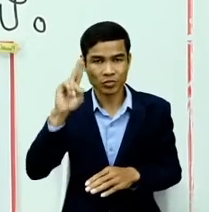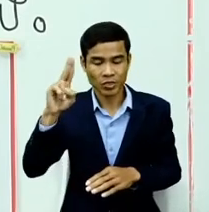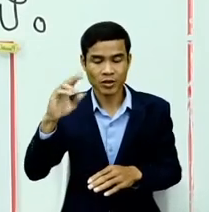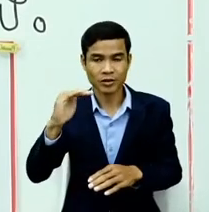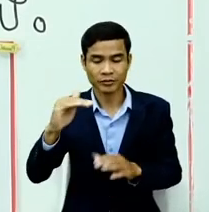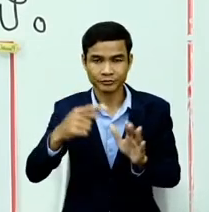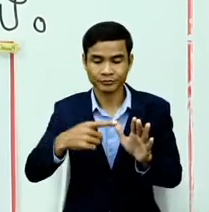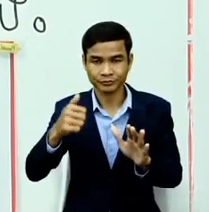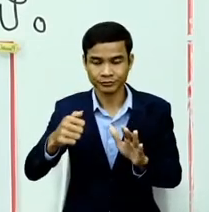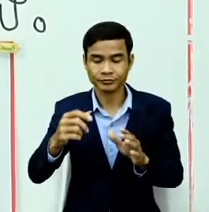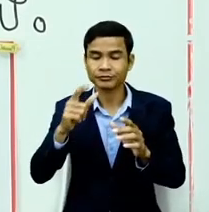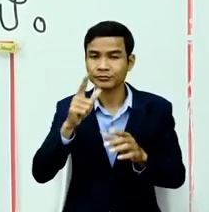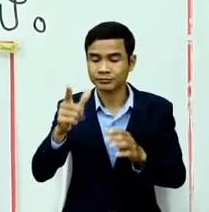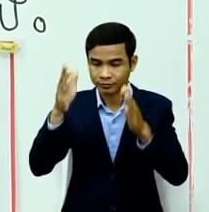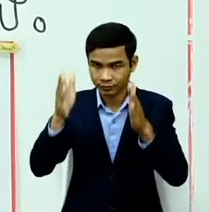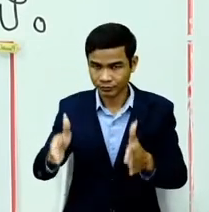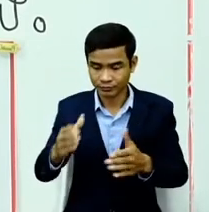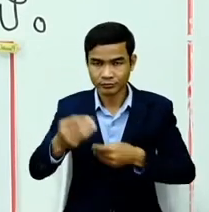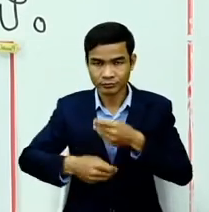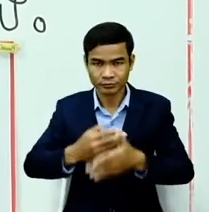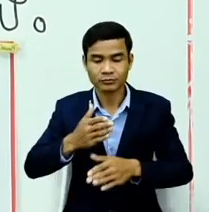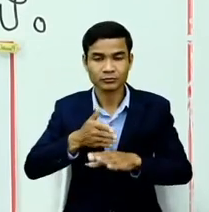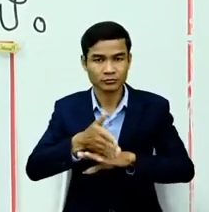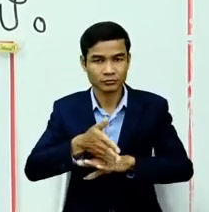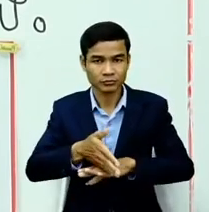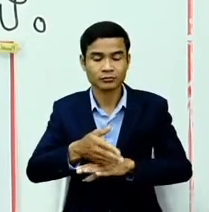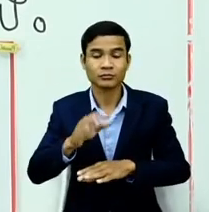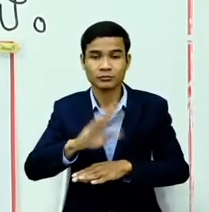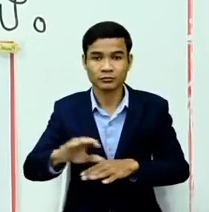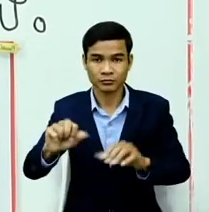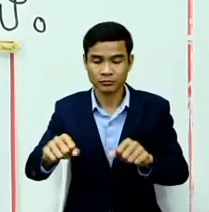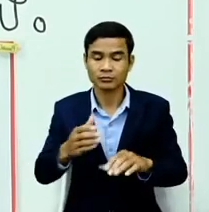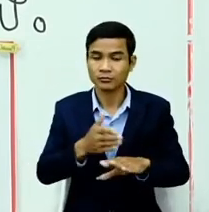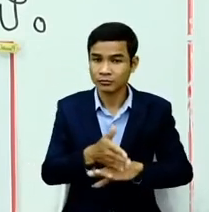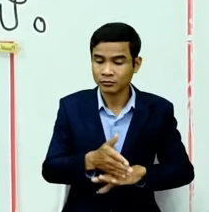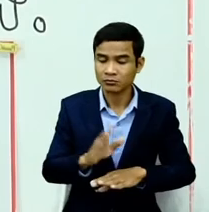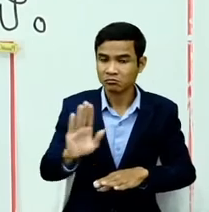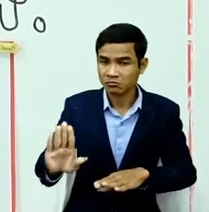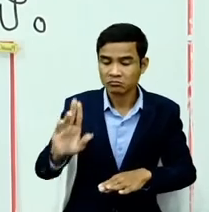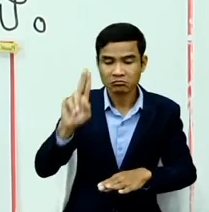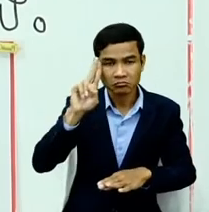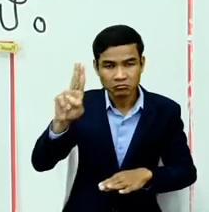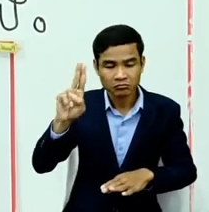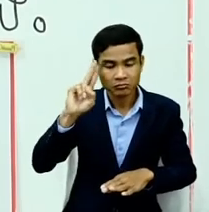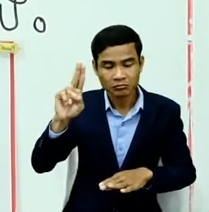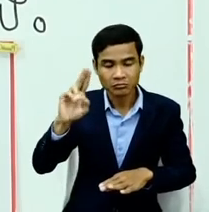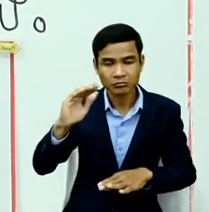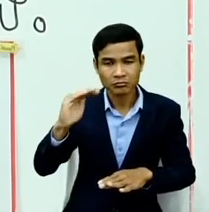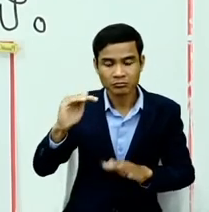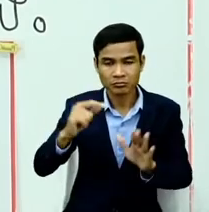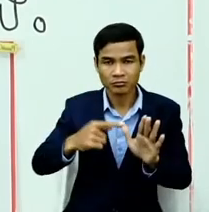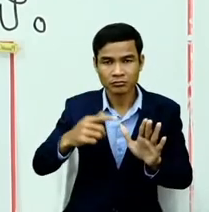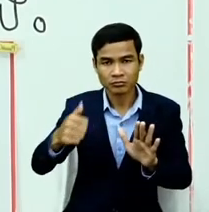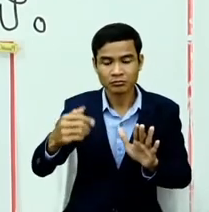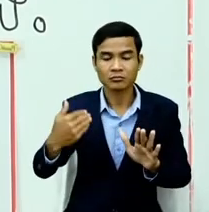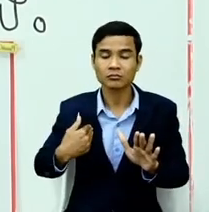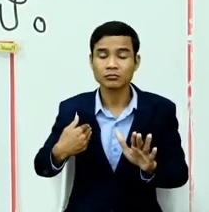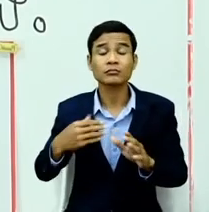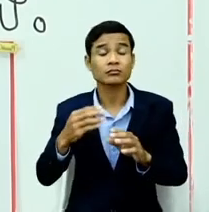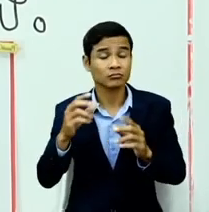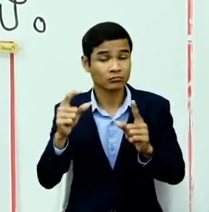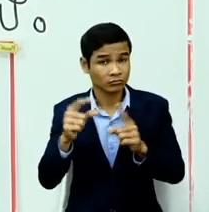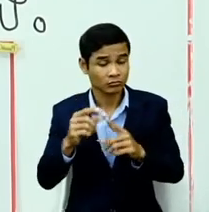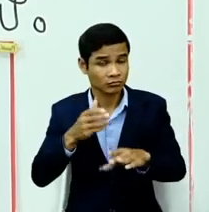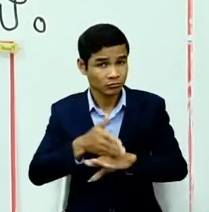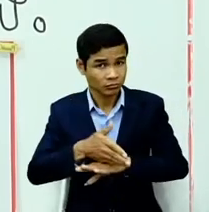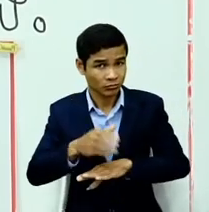ជាអ្នកលុរណាចារណានេះជារណារបស់អំសានហ្នឹងណាចាមានពាក្យរណាទេកូនចាល្អ